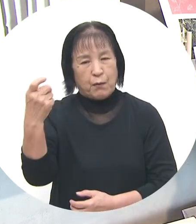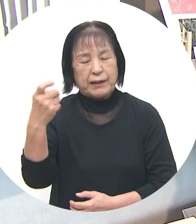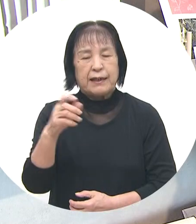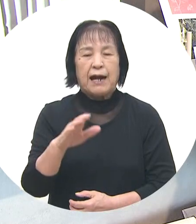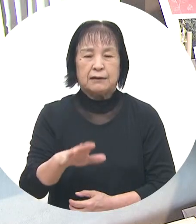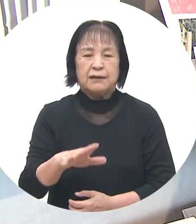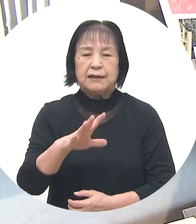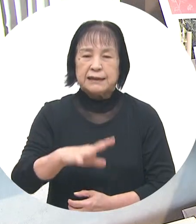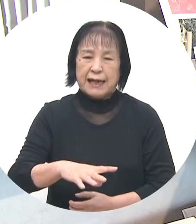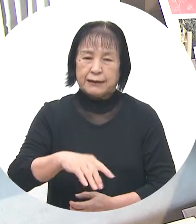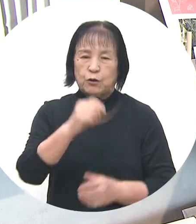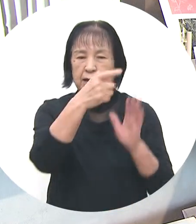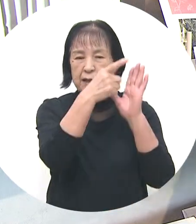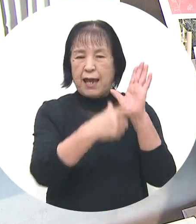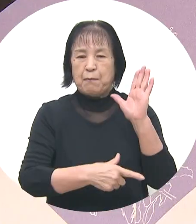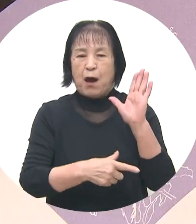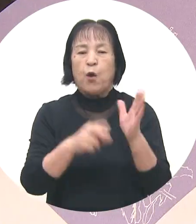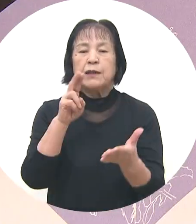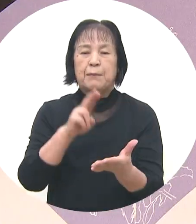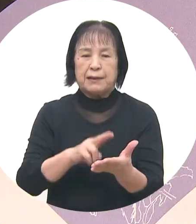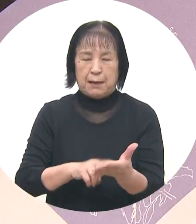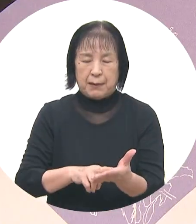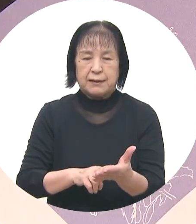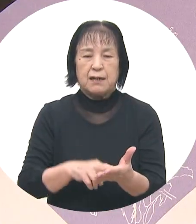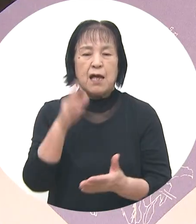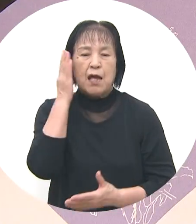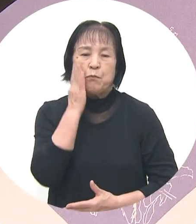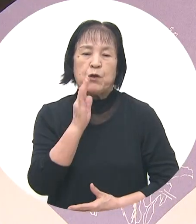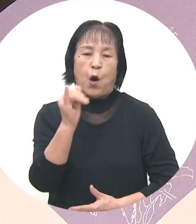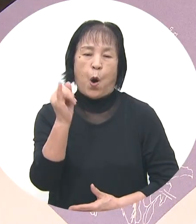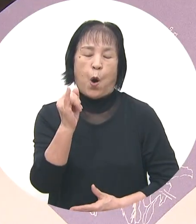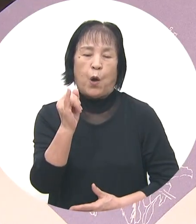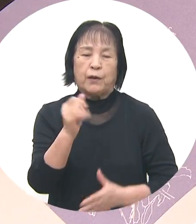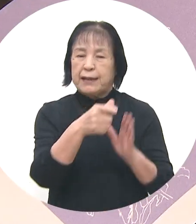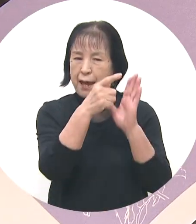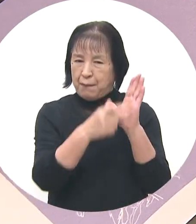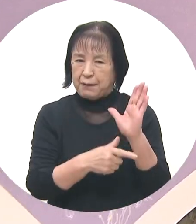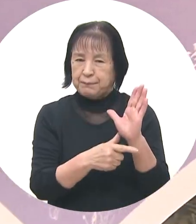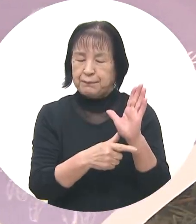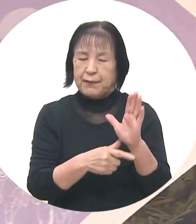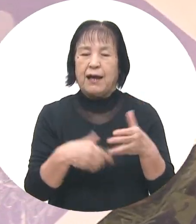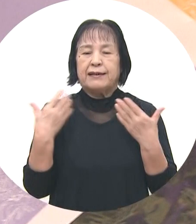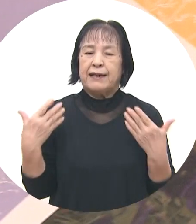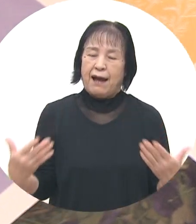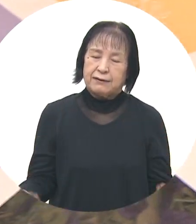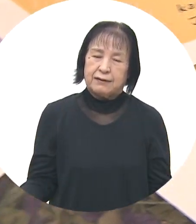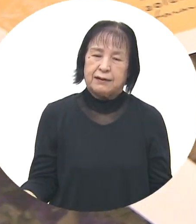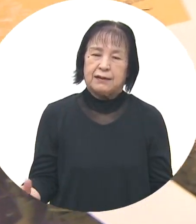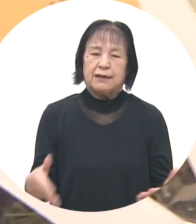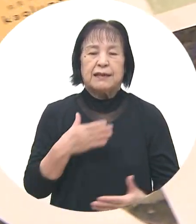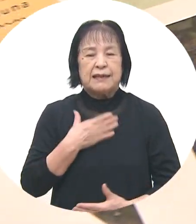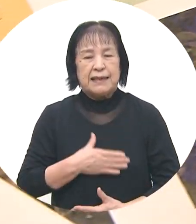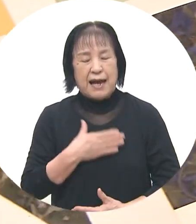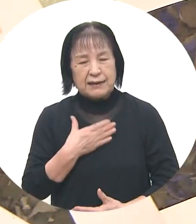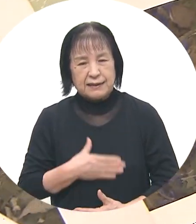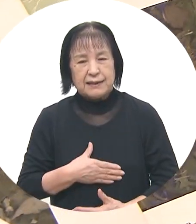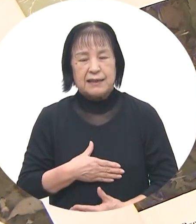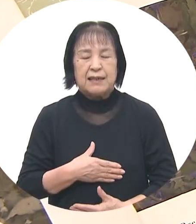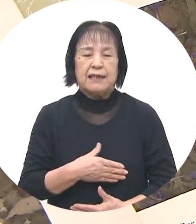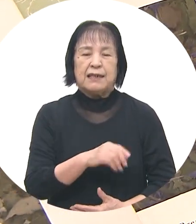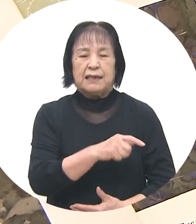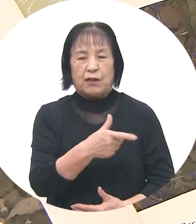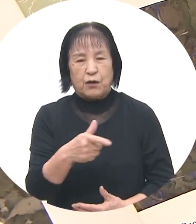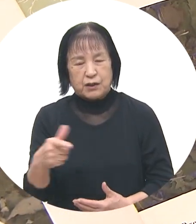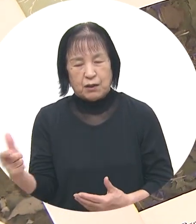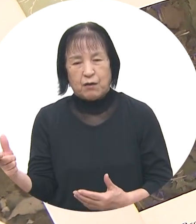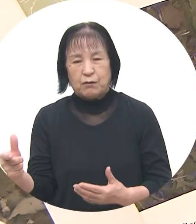例えばまず最初テーマを決めています。こちらは美容をテーマにしたものですね。でリラックスの癒しで、巡り